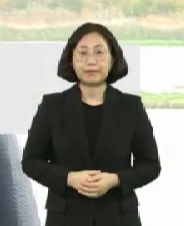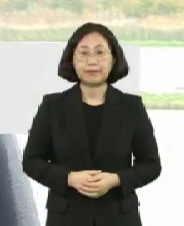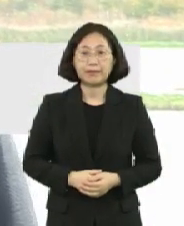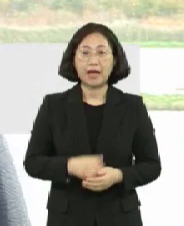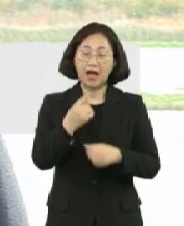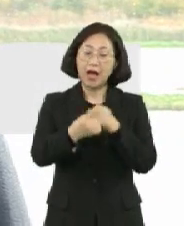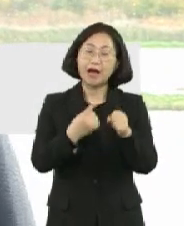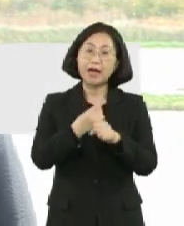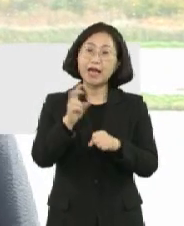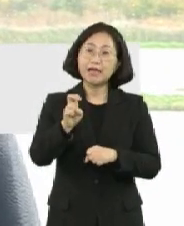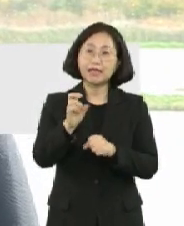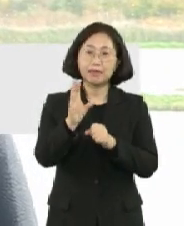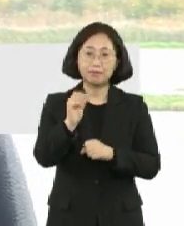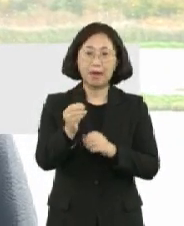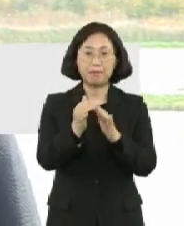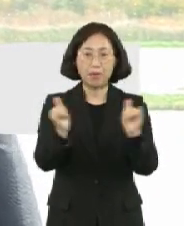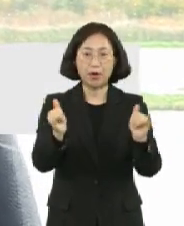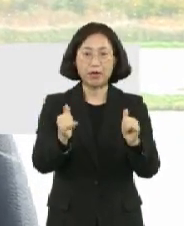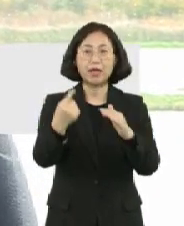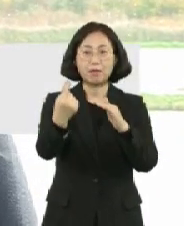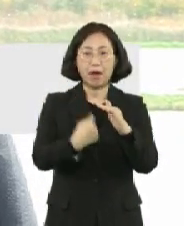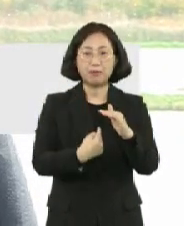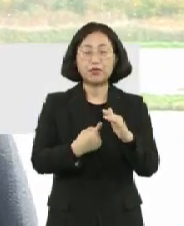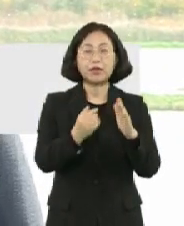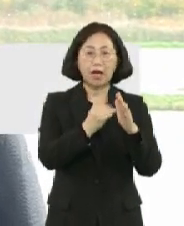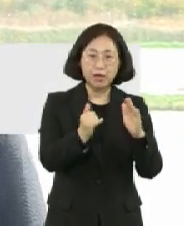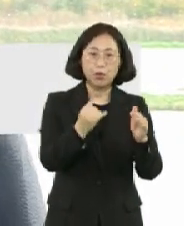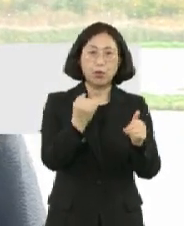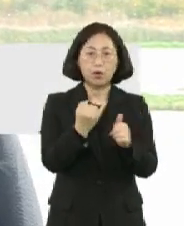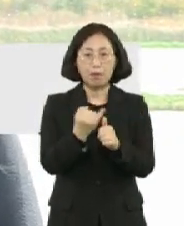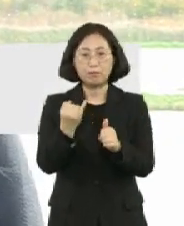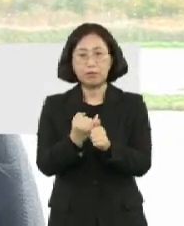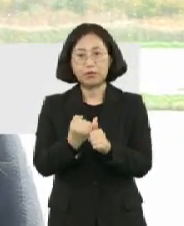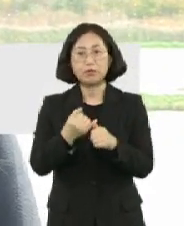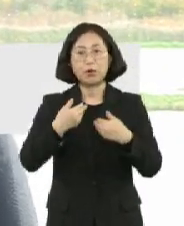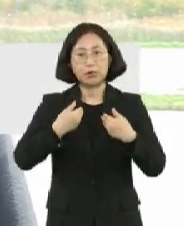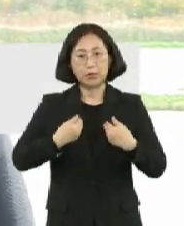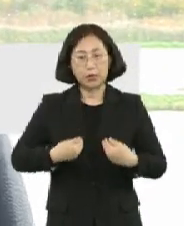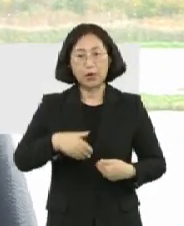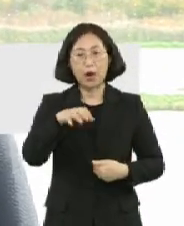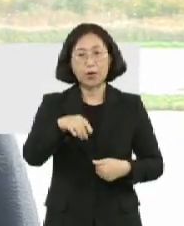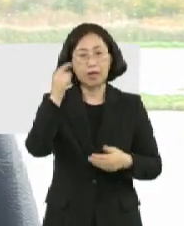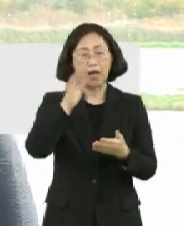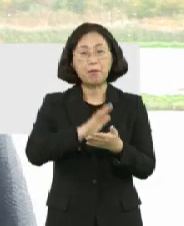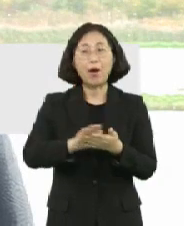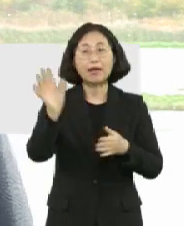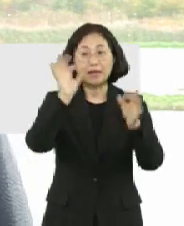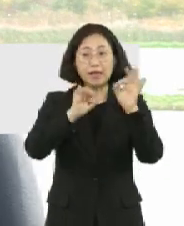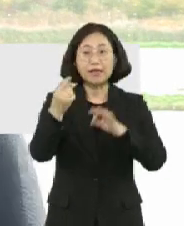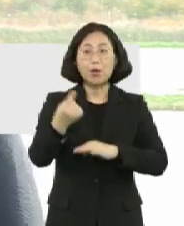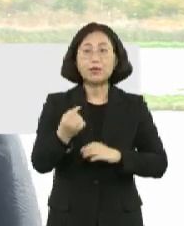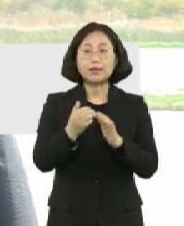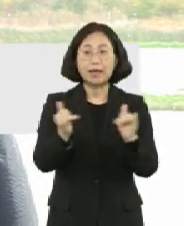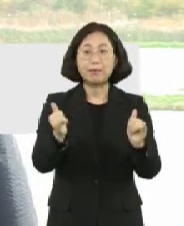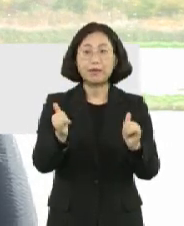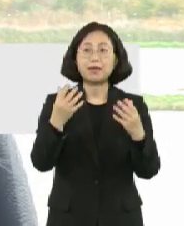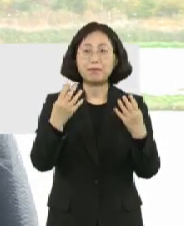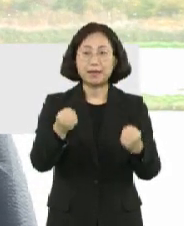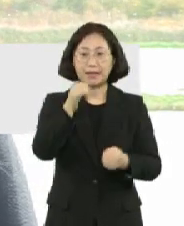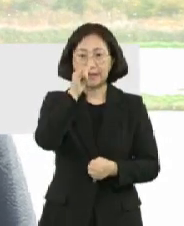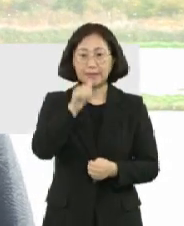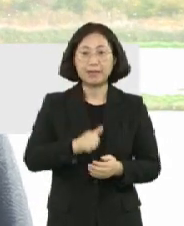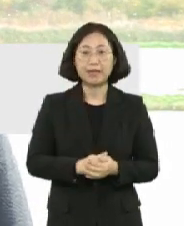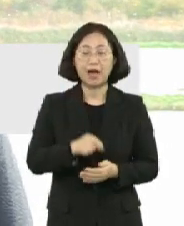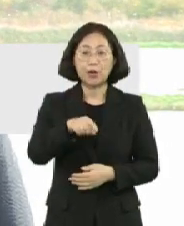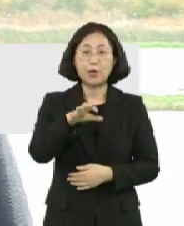a year. It's a real mixture of families, couples, people looking for peace and quiet. And we also